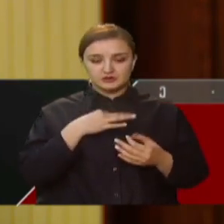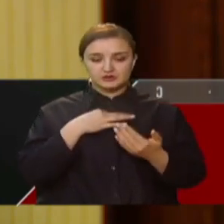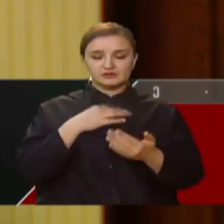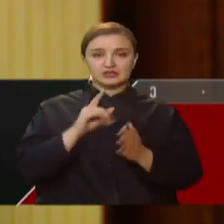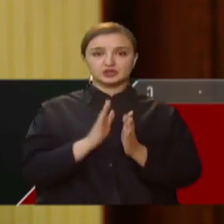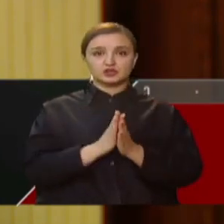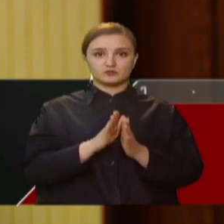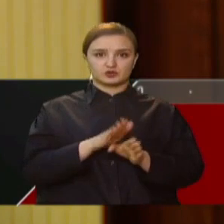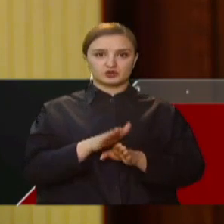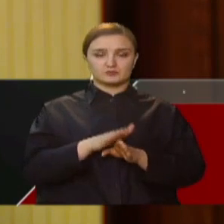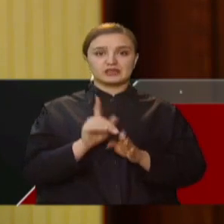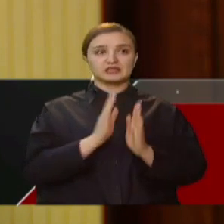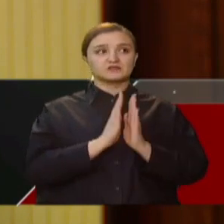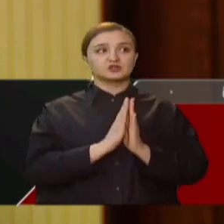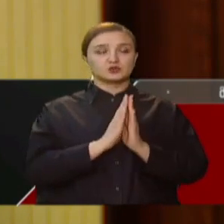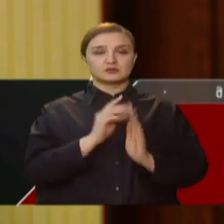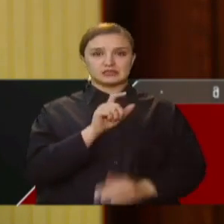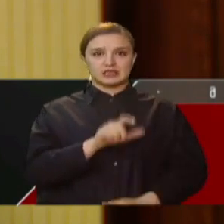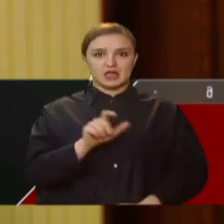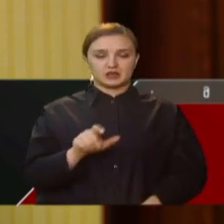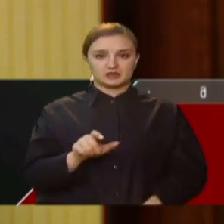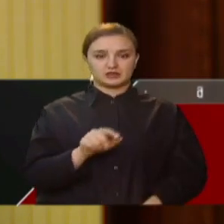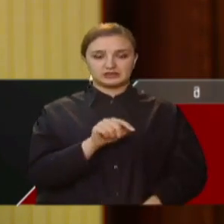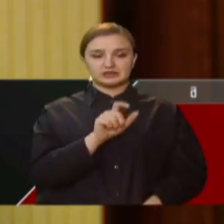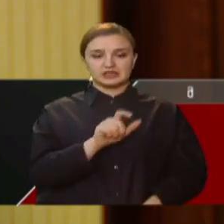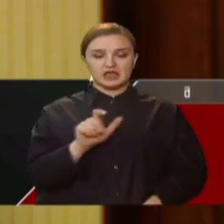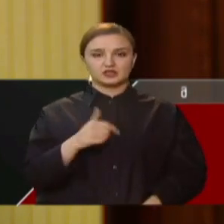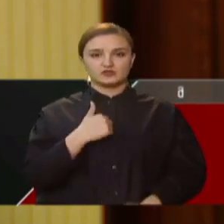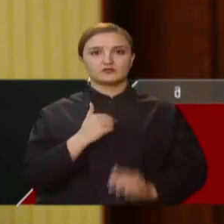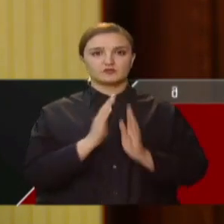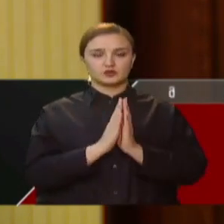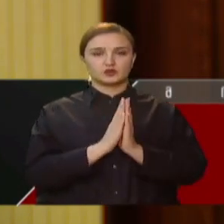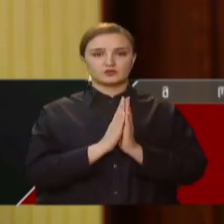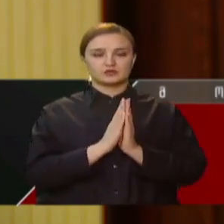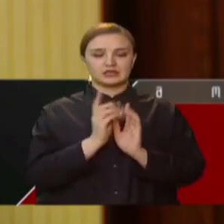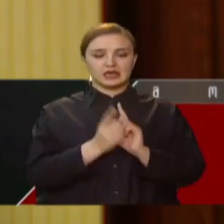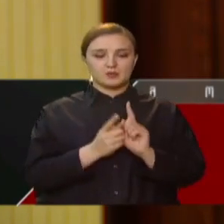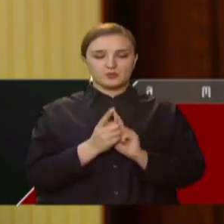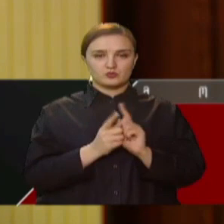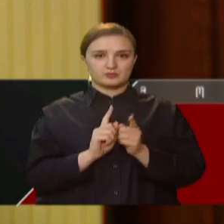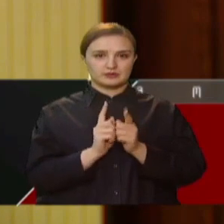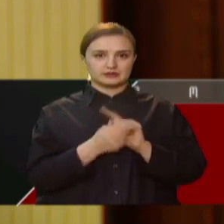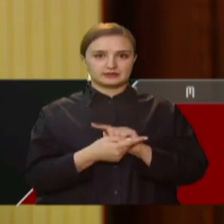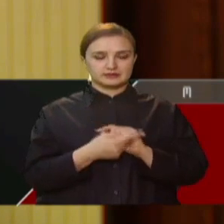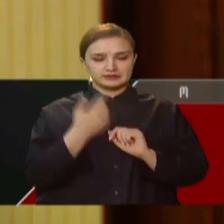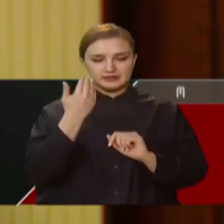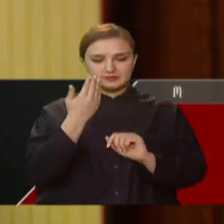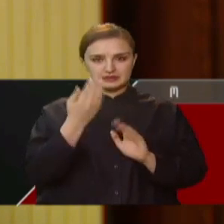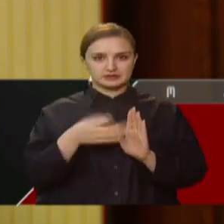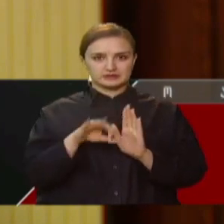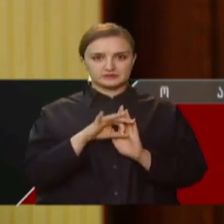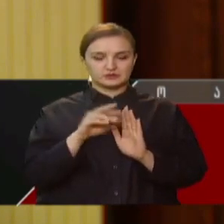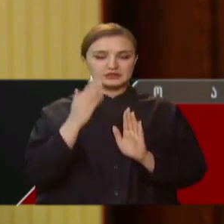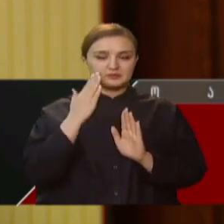rasats ktkhoven, ras ktkhovs chven is khalki. Is khalki ktkhovs rom reformirdes samartsqvinos